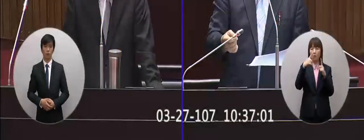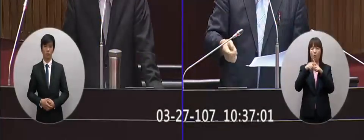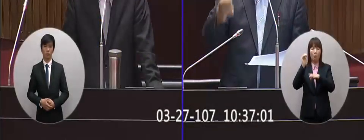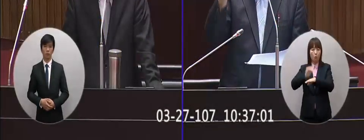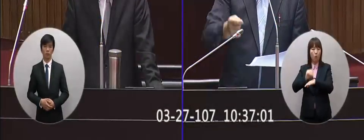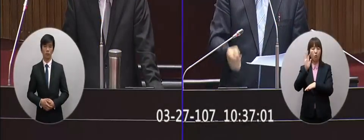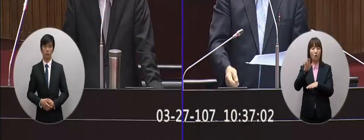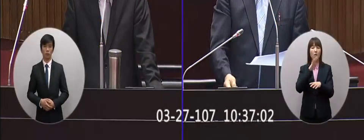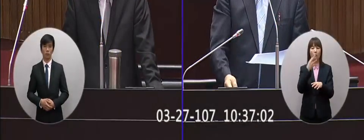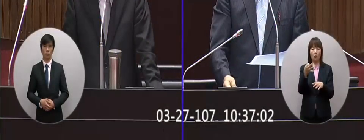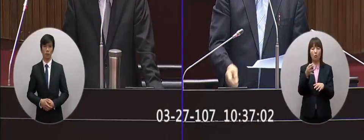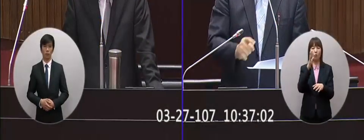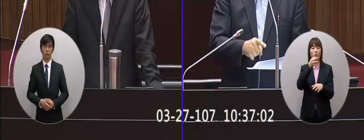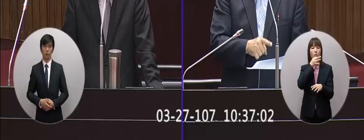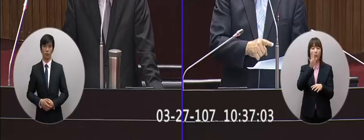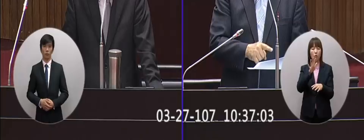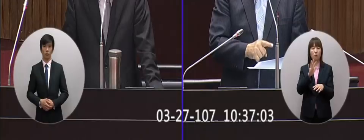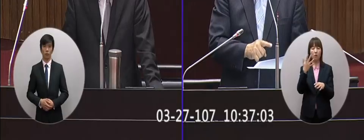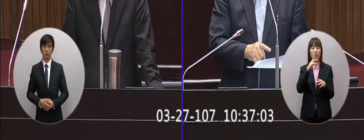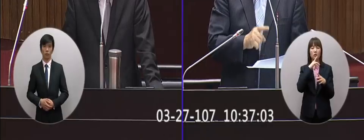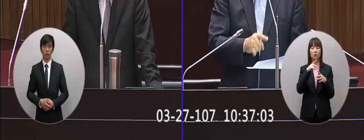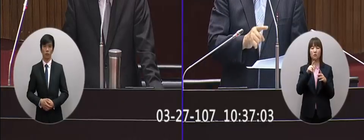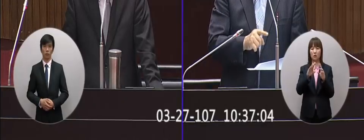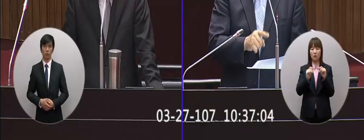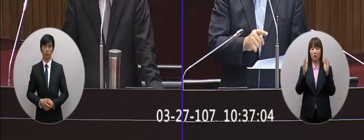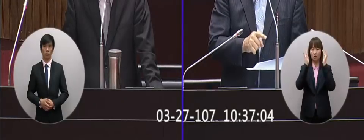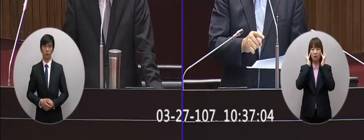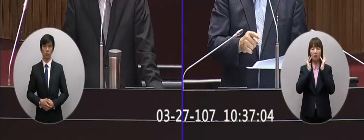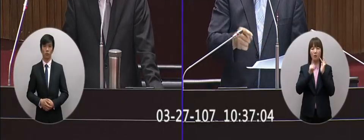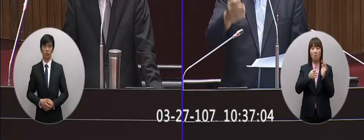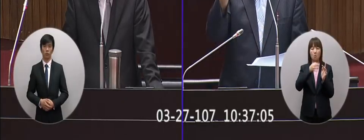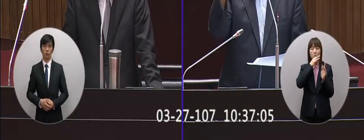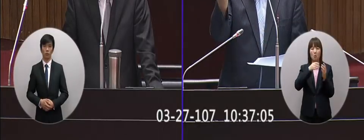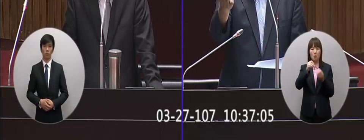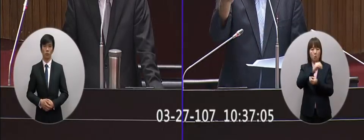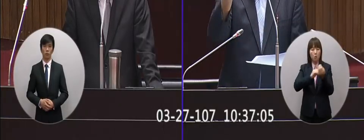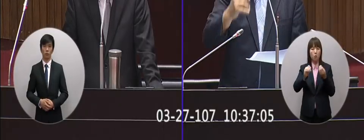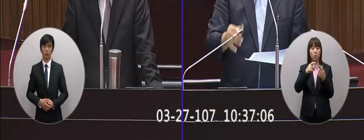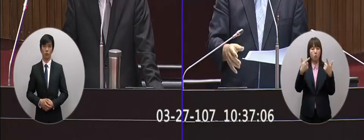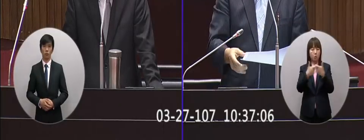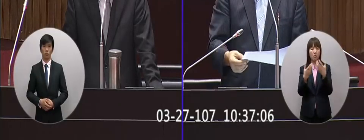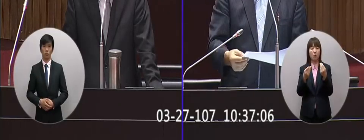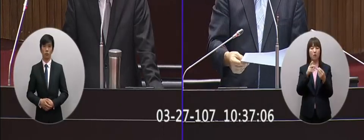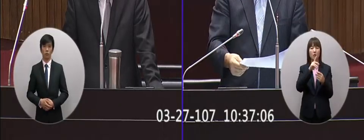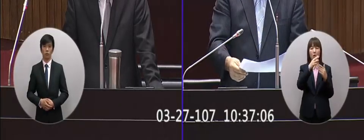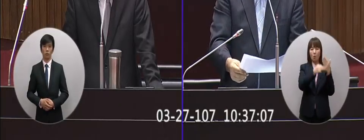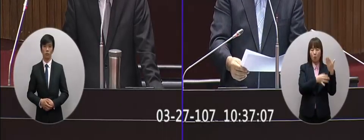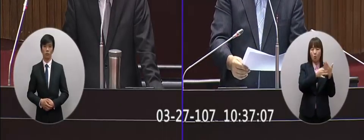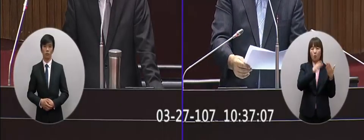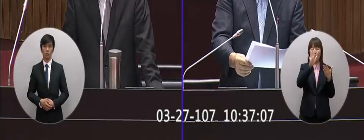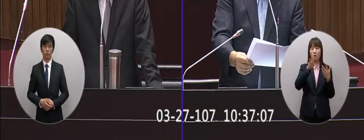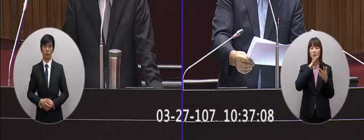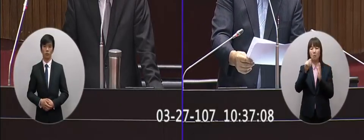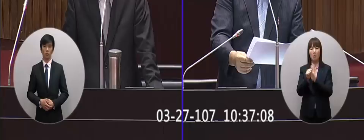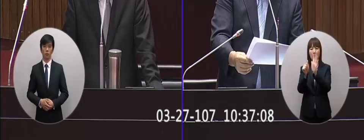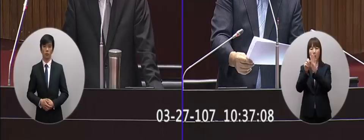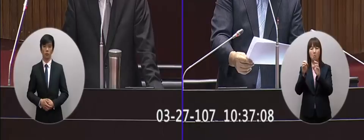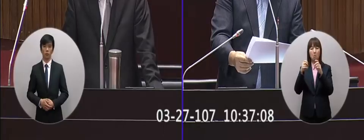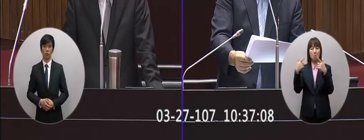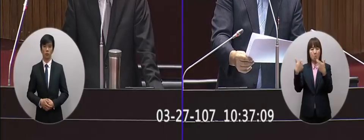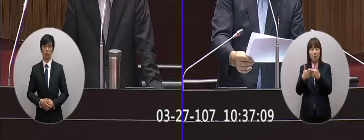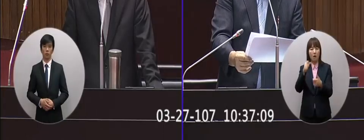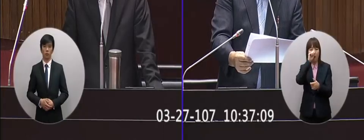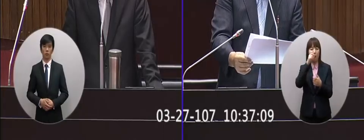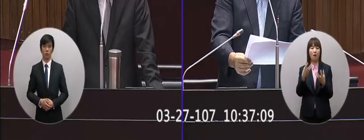有，经费也有，但是没有把地热好好的充分应用。我们空有条件，就没有让它发挥。你